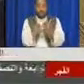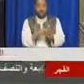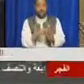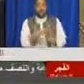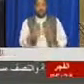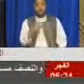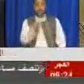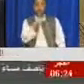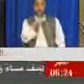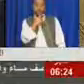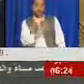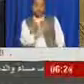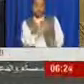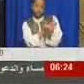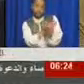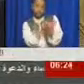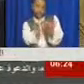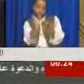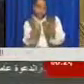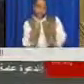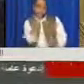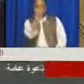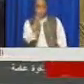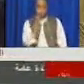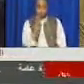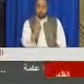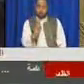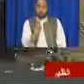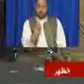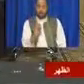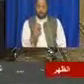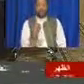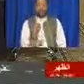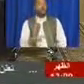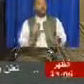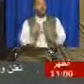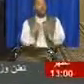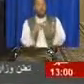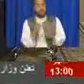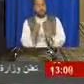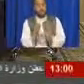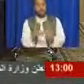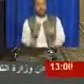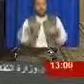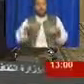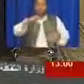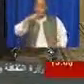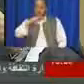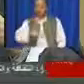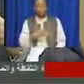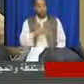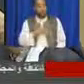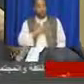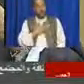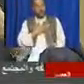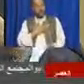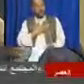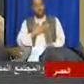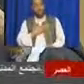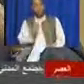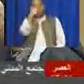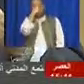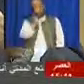اقتص الان واشفي صدري في الدنيا ثم تنتهي المساله ولا تحصل على شيء والا اتنازل وربما